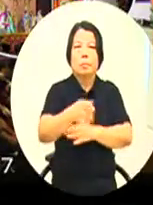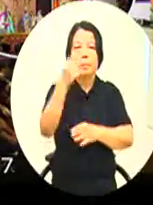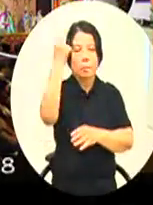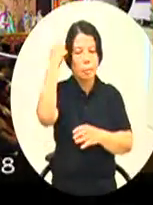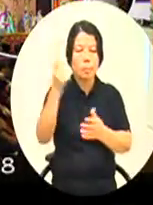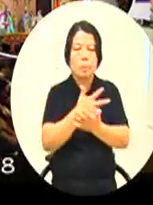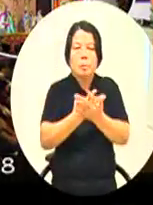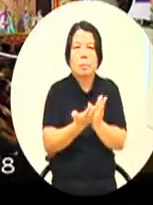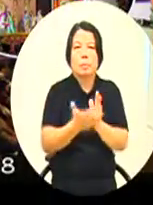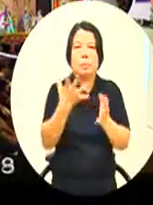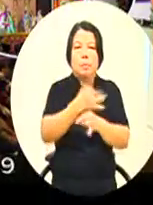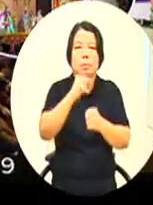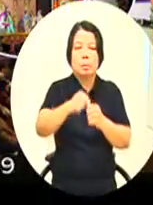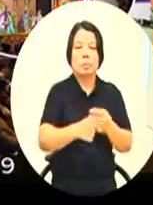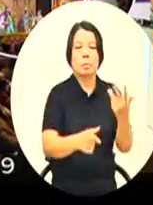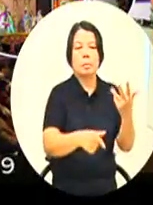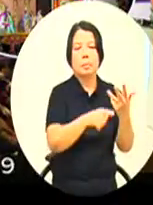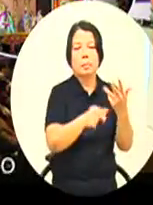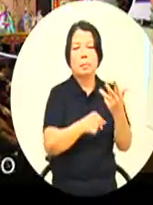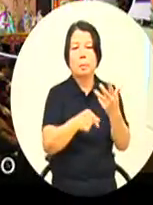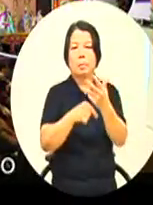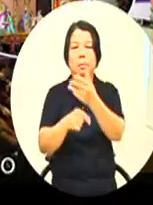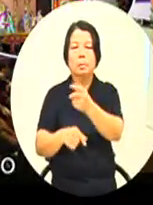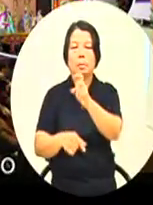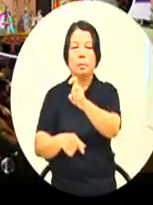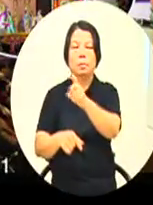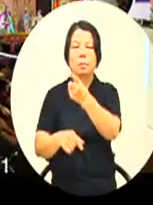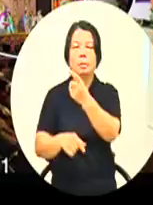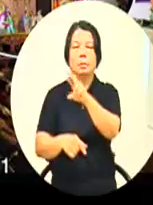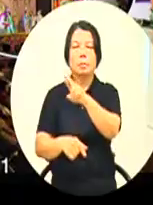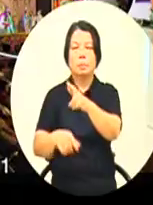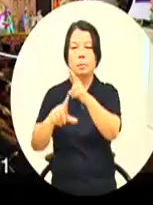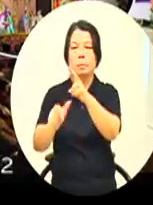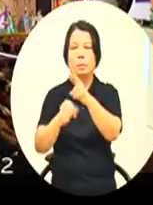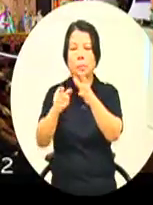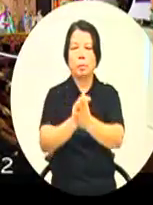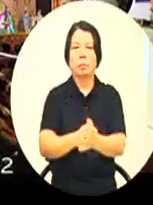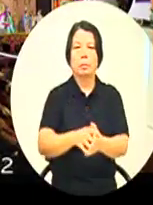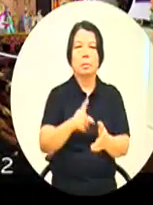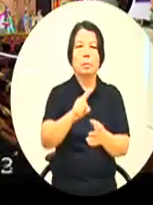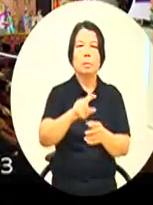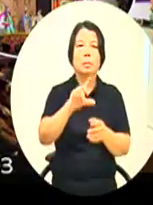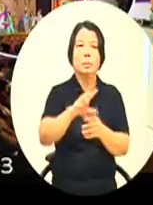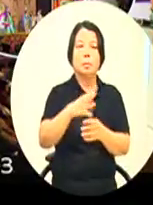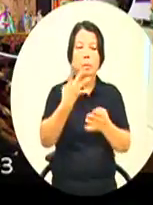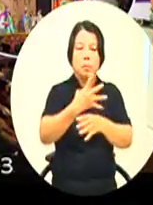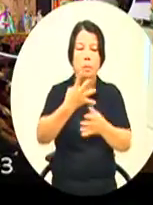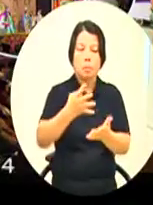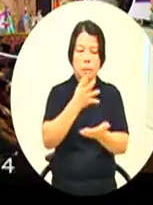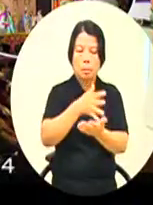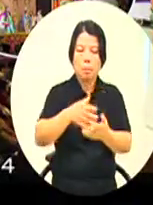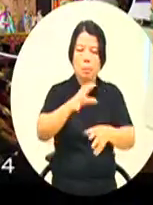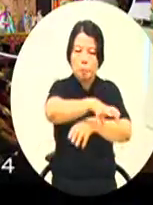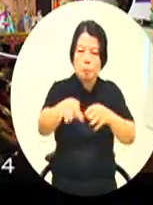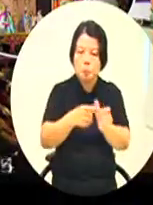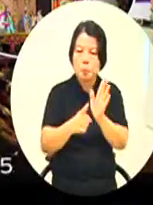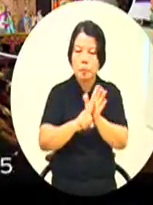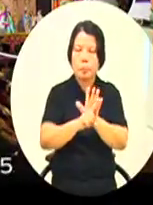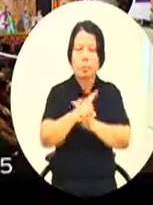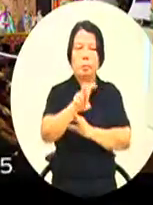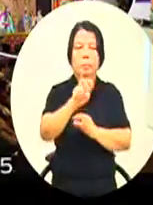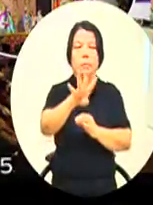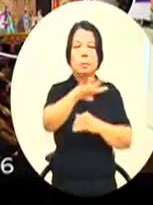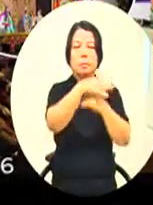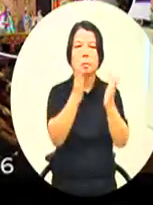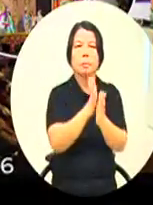从8月到12月哦，那我们会有40场的演出在高雄25个行政区进行，那我们也结合了